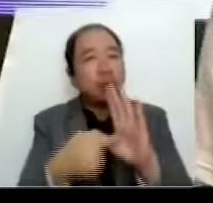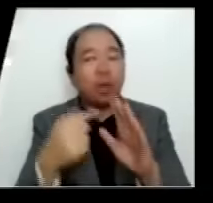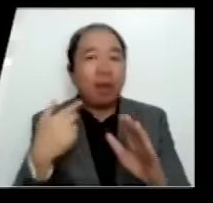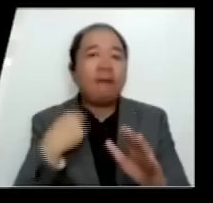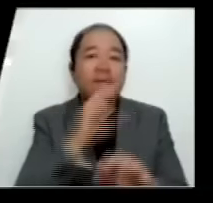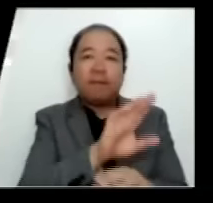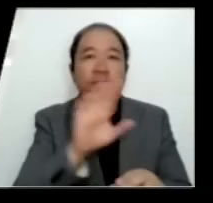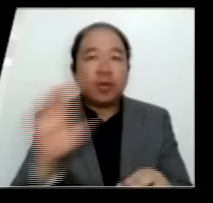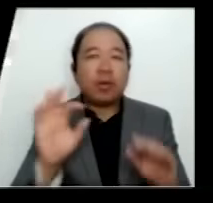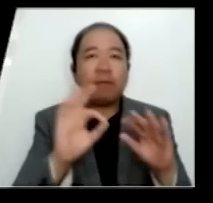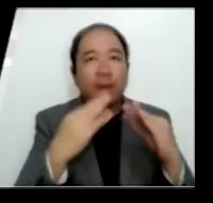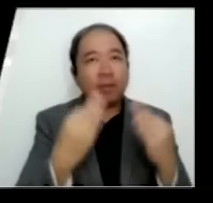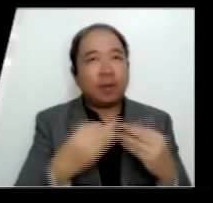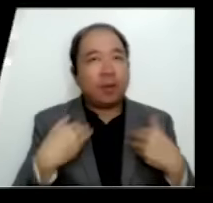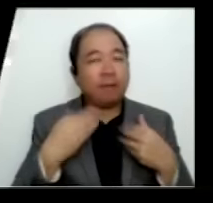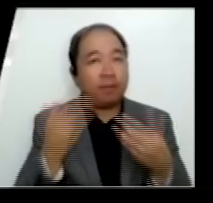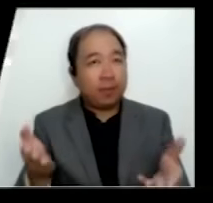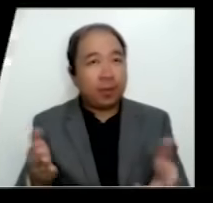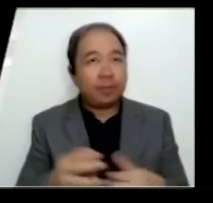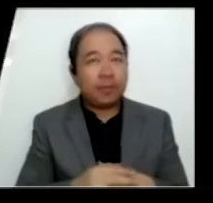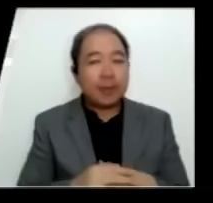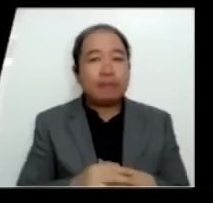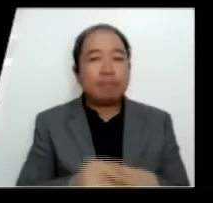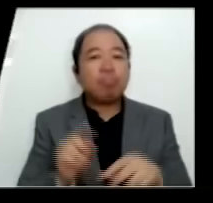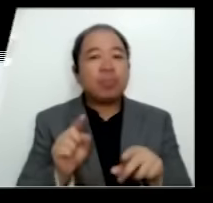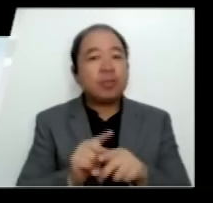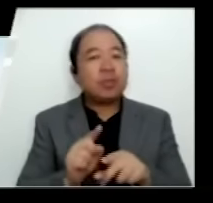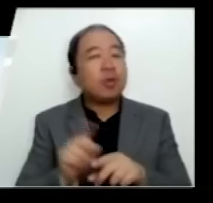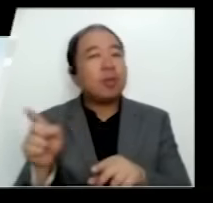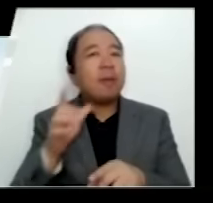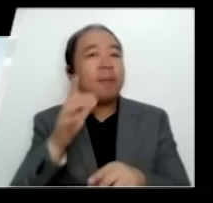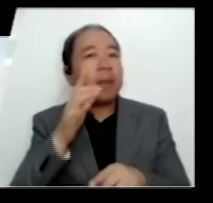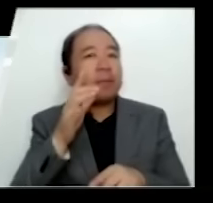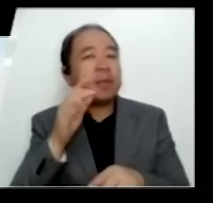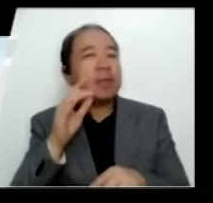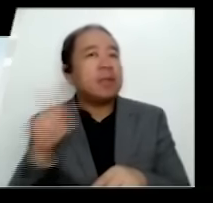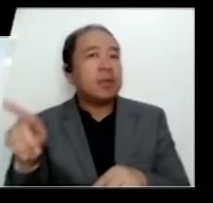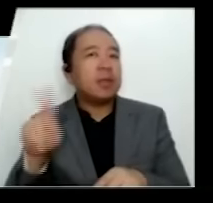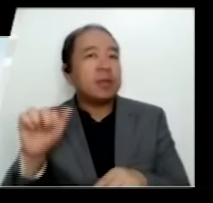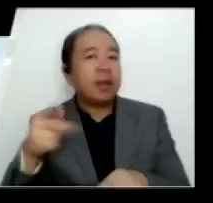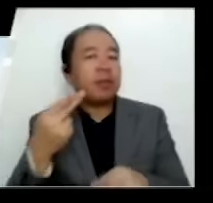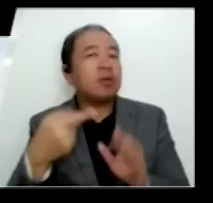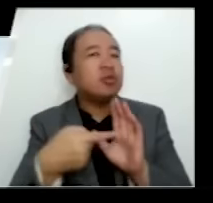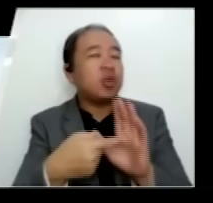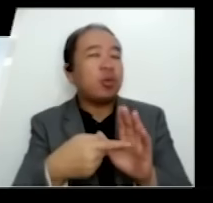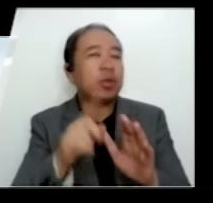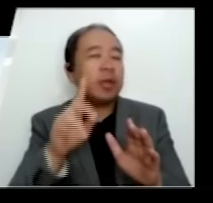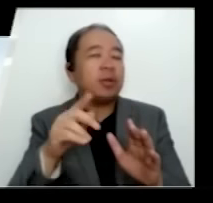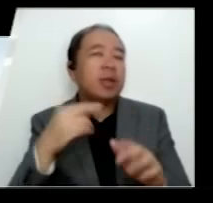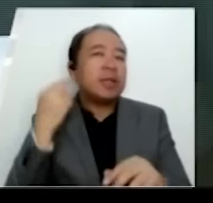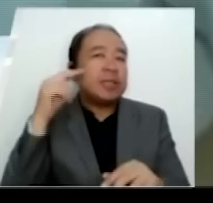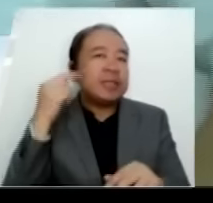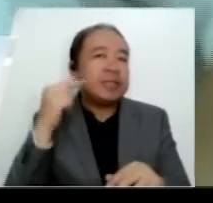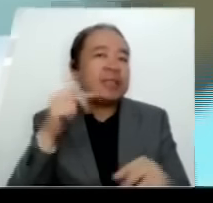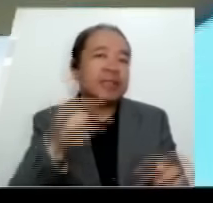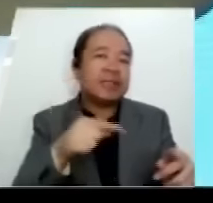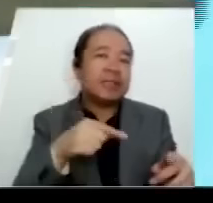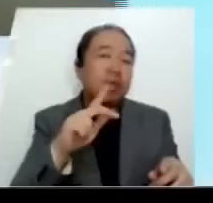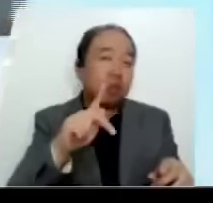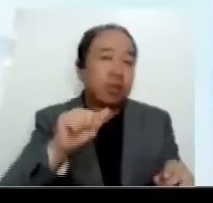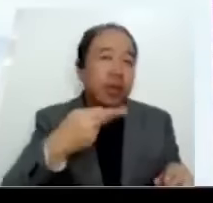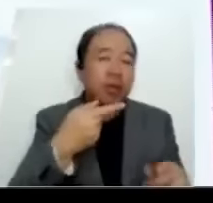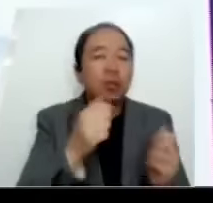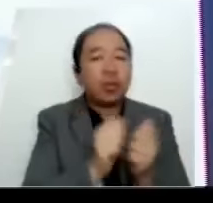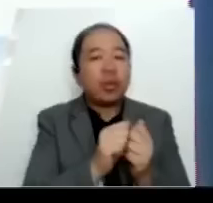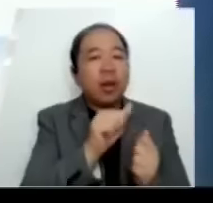pamilya. Nag-post pa si Mommy Mindy Kath ng videos with Kat's niece QQ kasama si Alden.